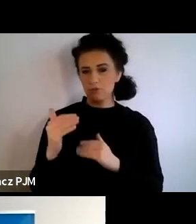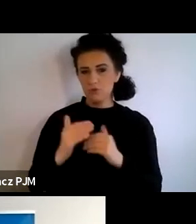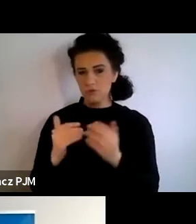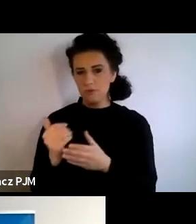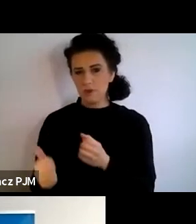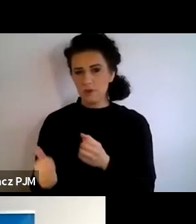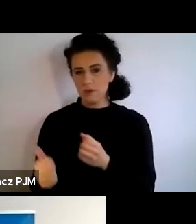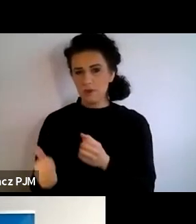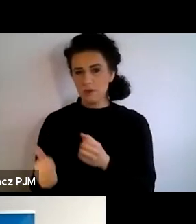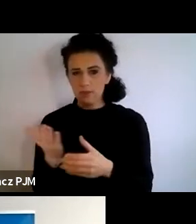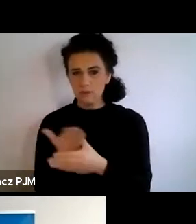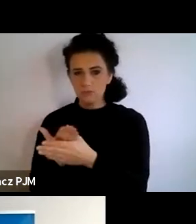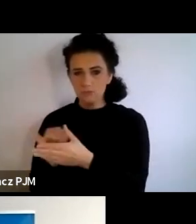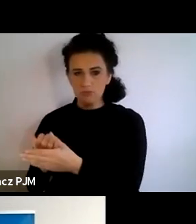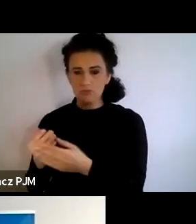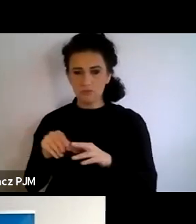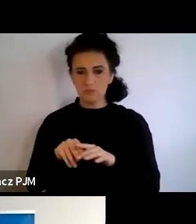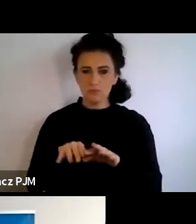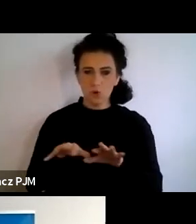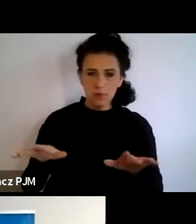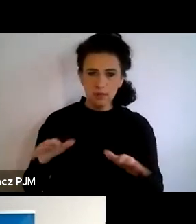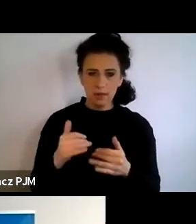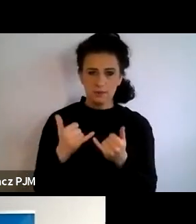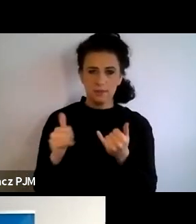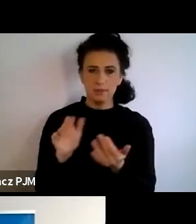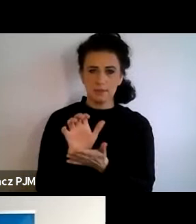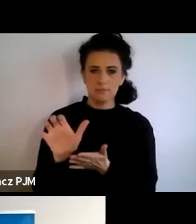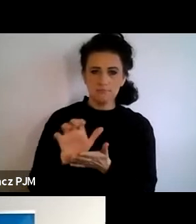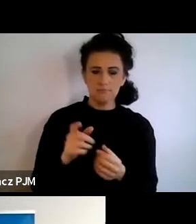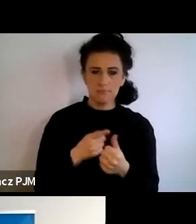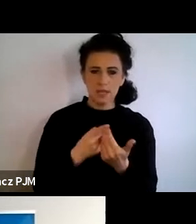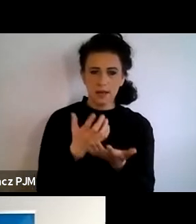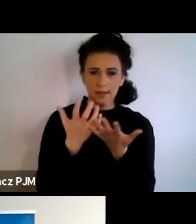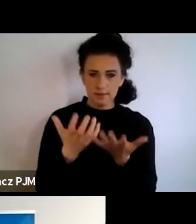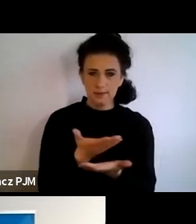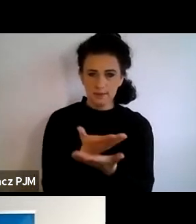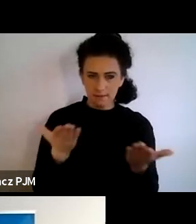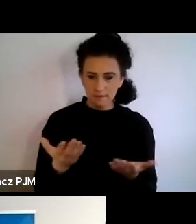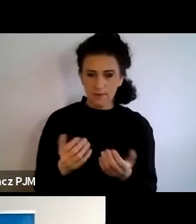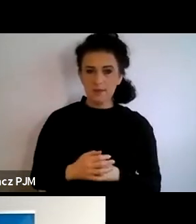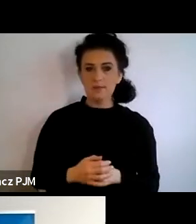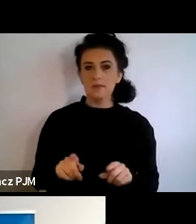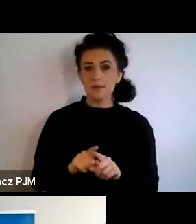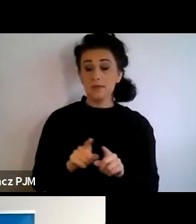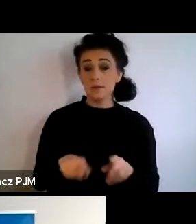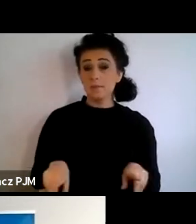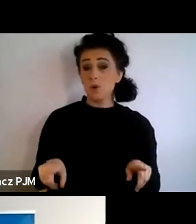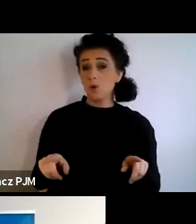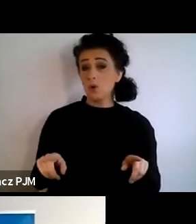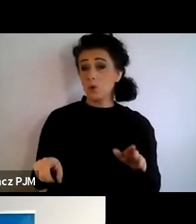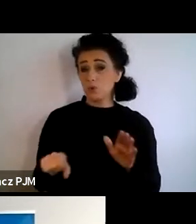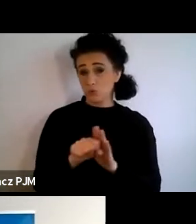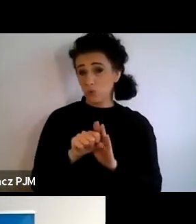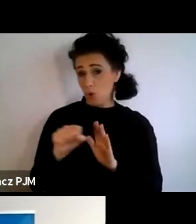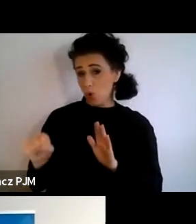publikacji, do czego Państwa serdecznie zachęcam. No i oczywiście zachęcam Państwa również do